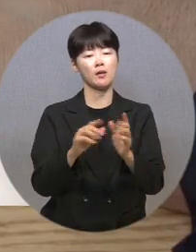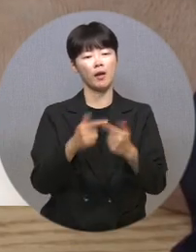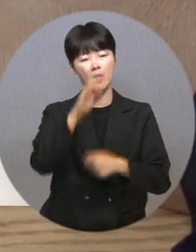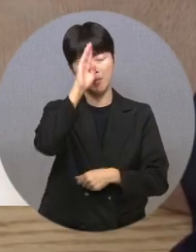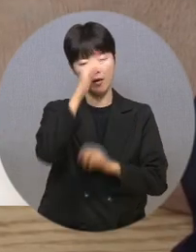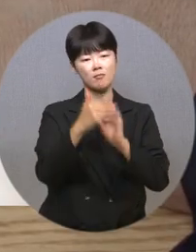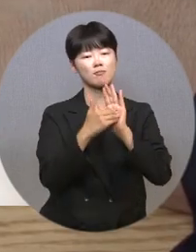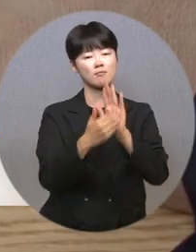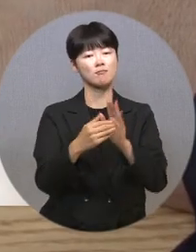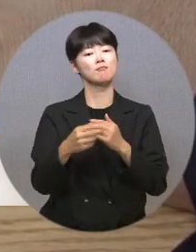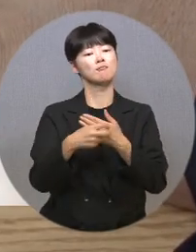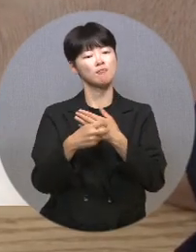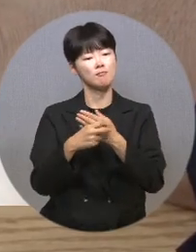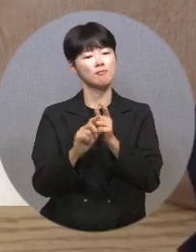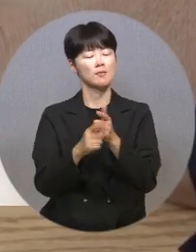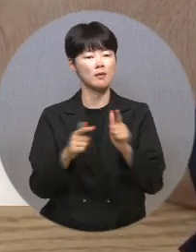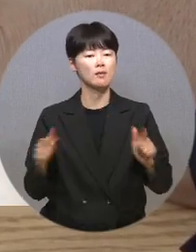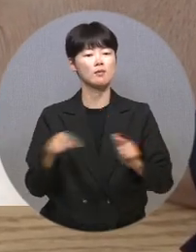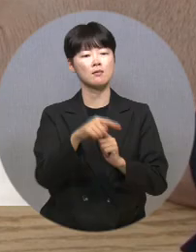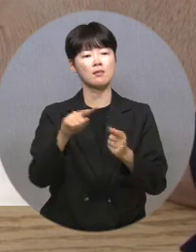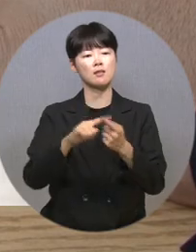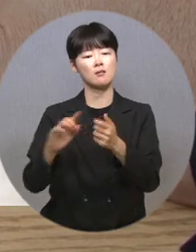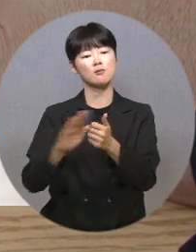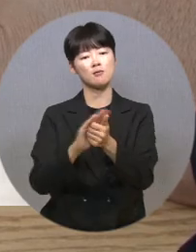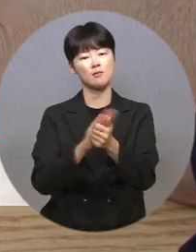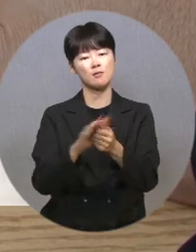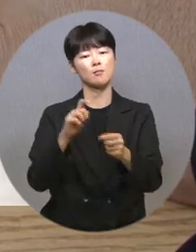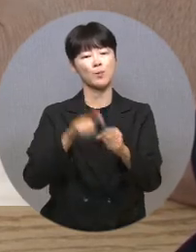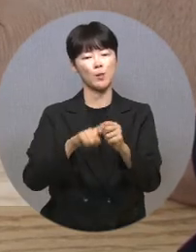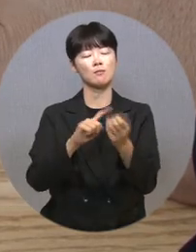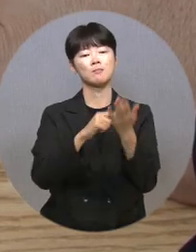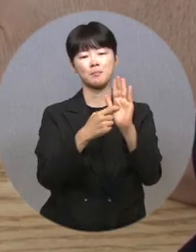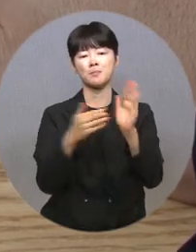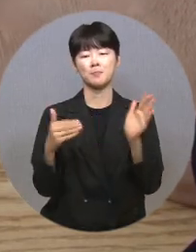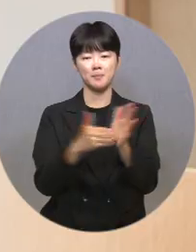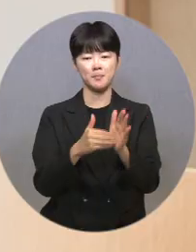등의 최고의 의료 서비스를 제공할 것이라고 밝혔습니다.